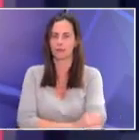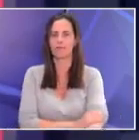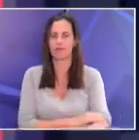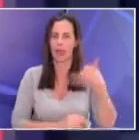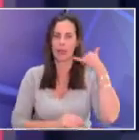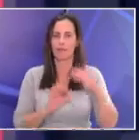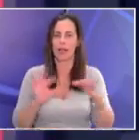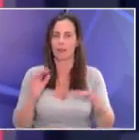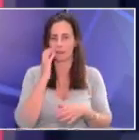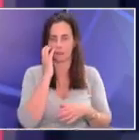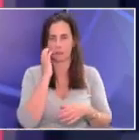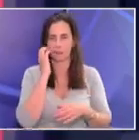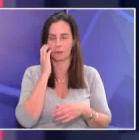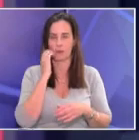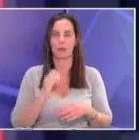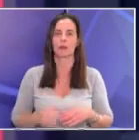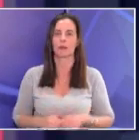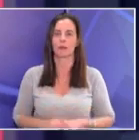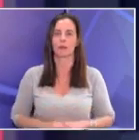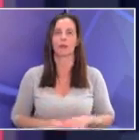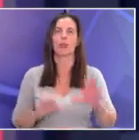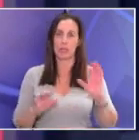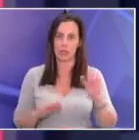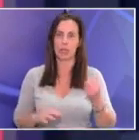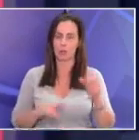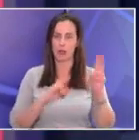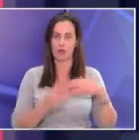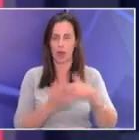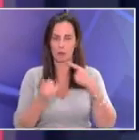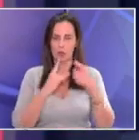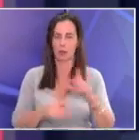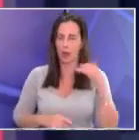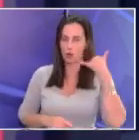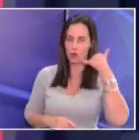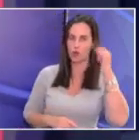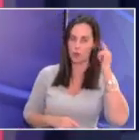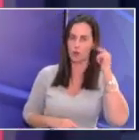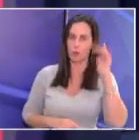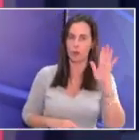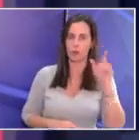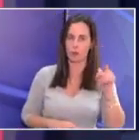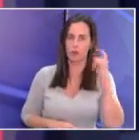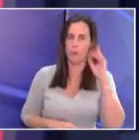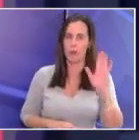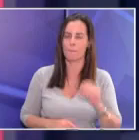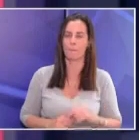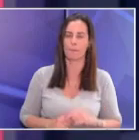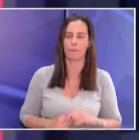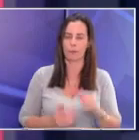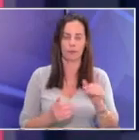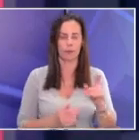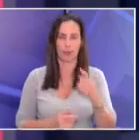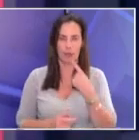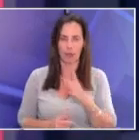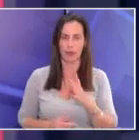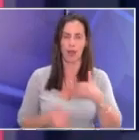נפל הקו. אוקיי, אם אתם יכולים להביא אותה לסיום הרעיון, אני מאוד אשמח. הלו, הלו, כן, אוקיי, הנה, בבקשה, השרה רגב. תשלימי בבקשה